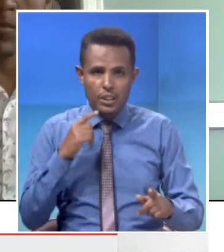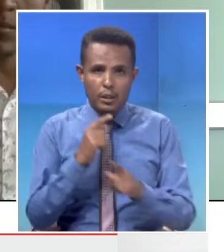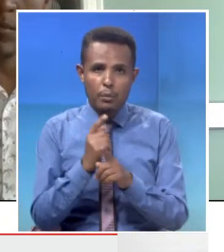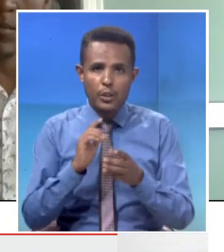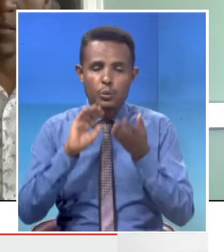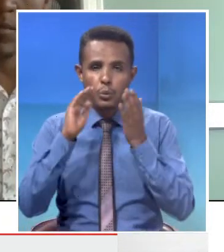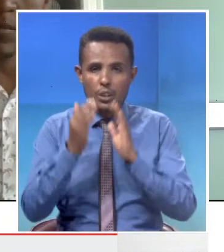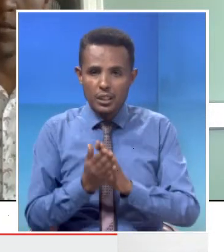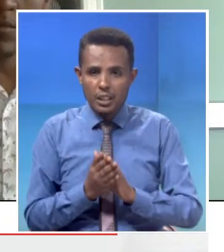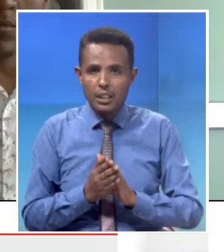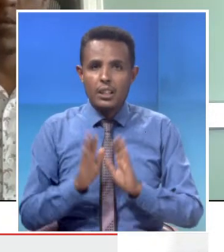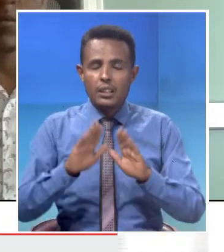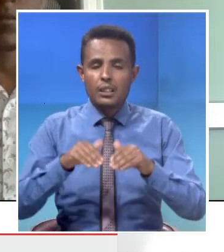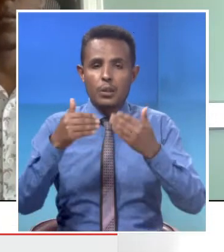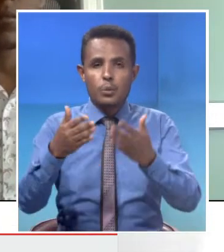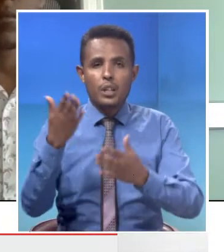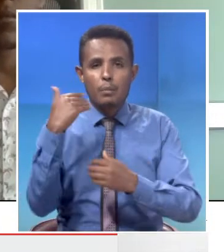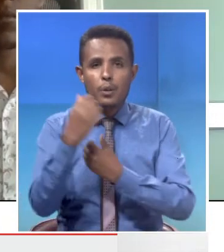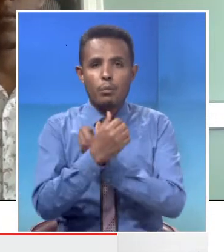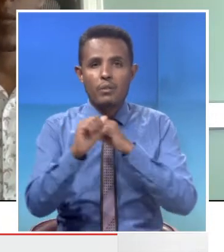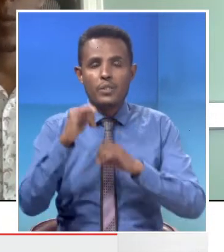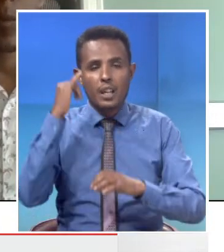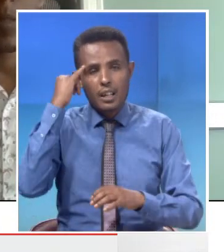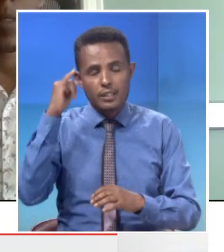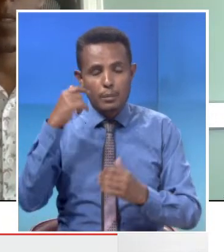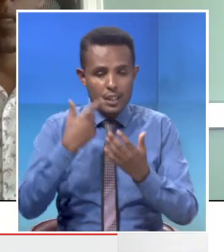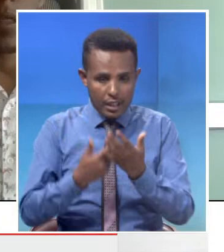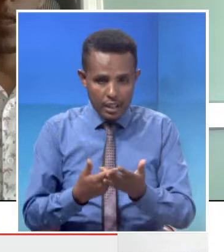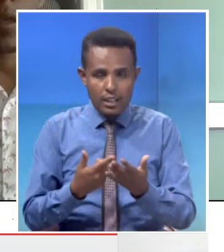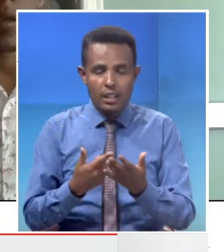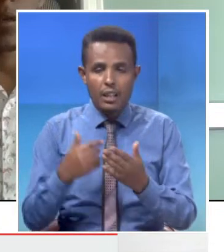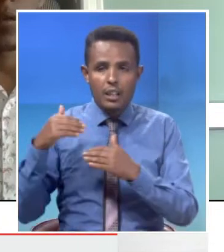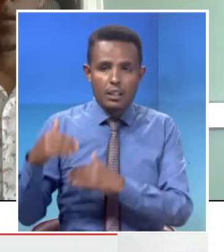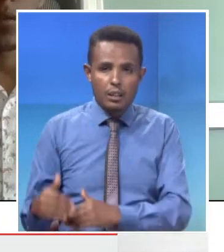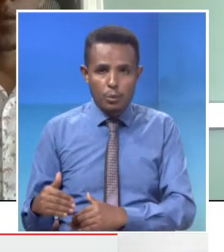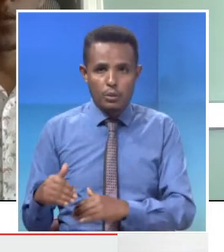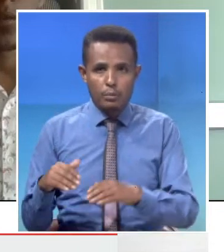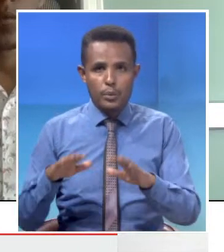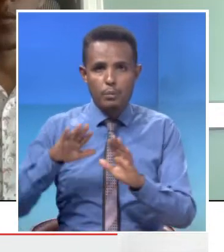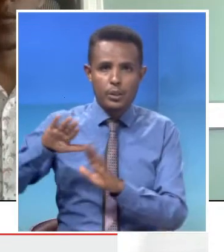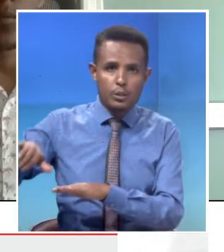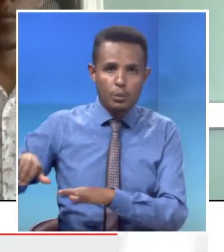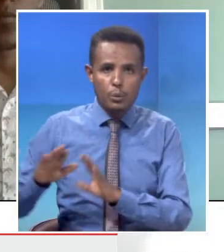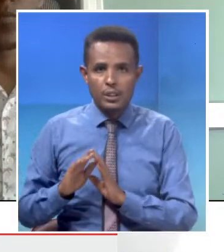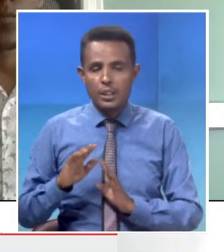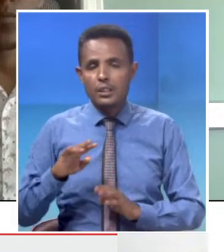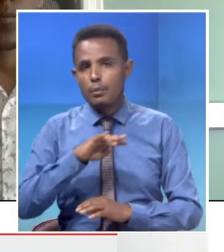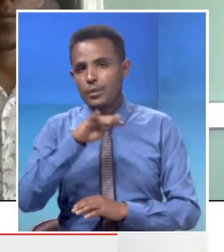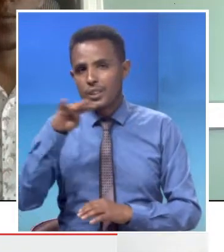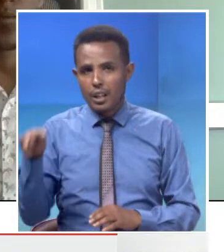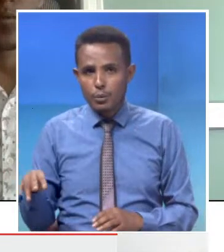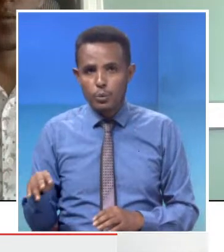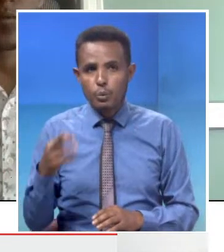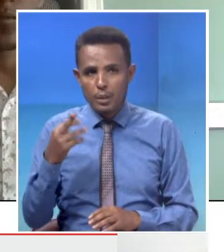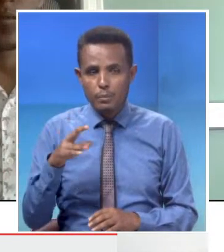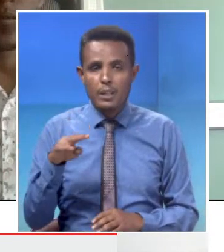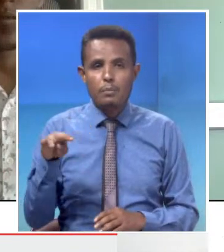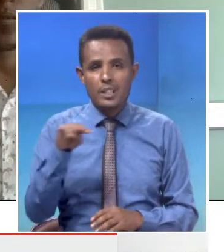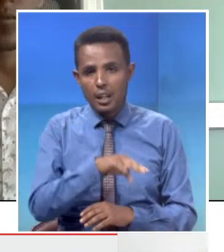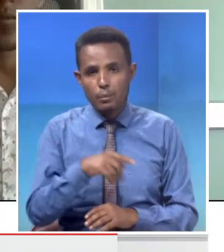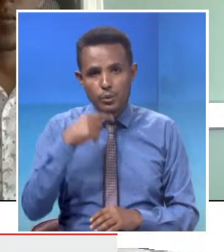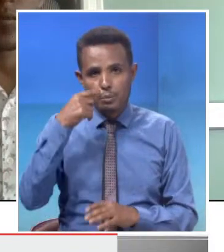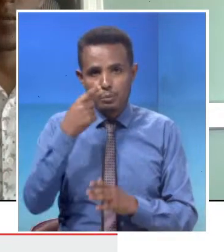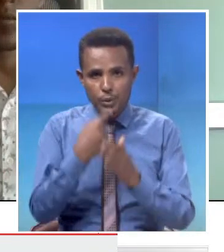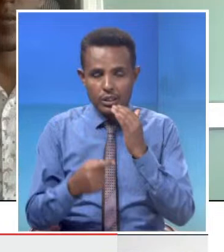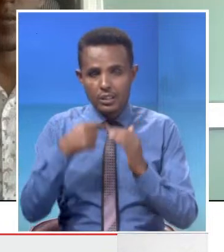የነበረው መፍትሄ ሀሳብ ነው። ያን ከጎን በመተው የምስራቁን ወይም የምዕራቡን ብቻ ስንል ነው